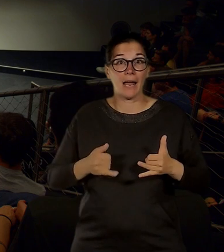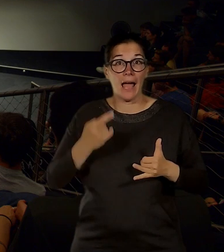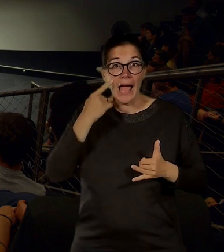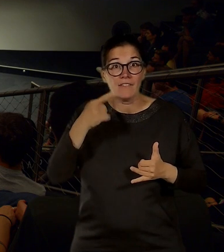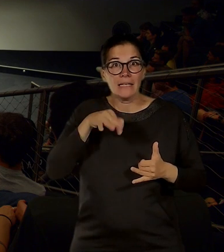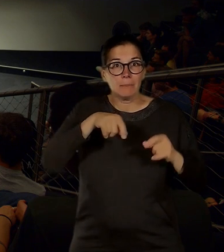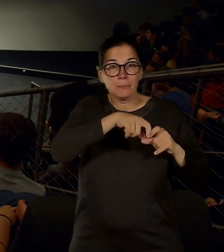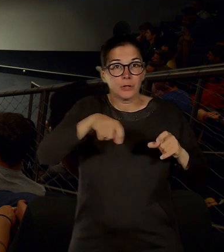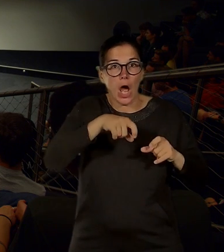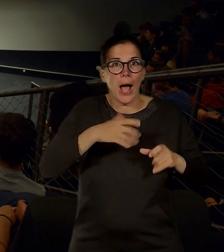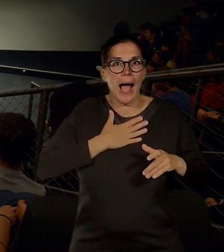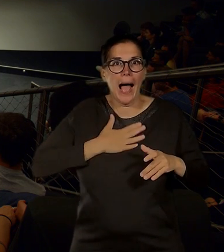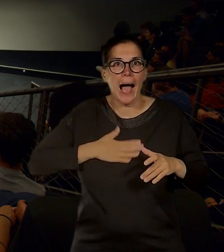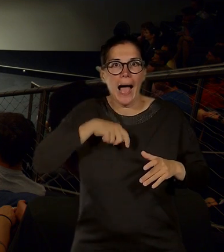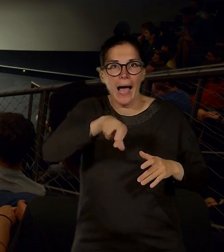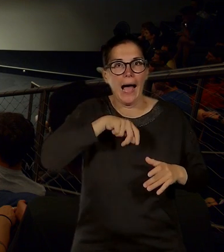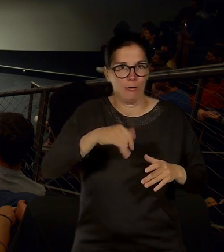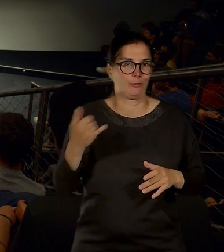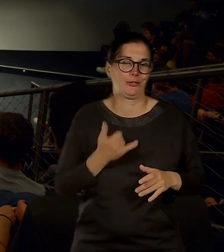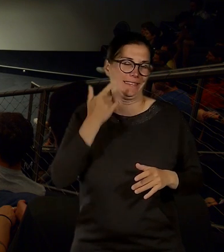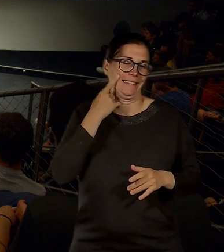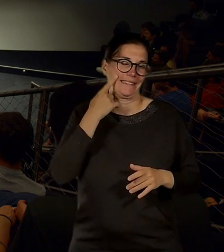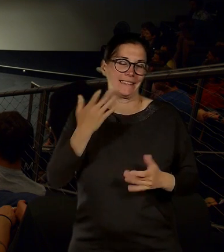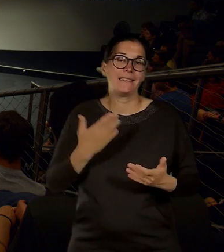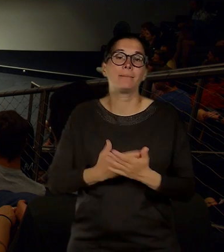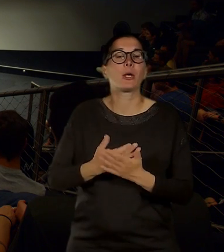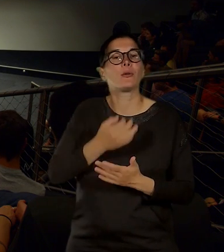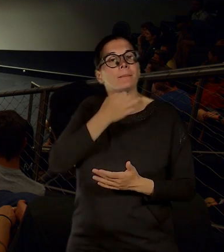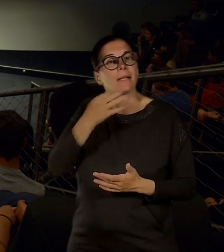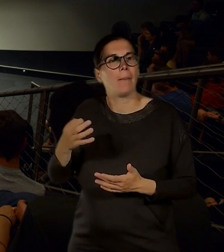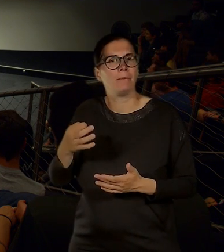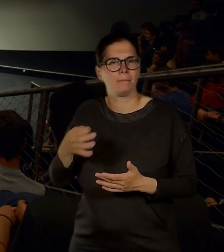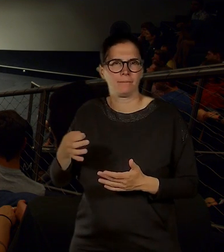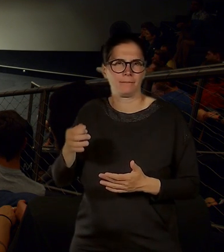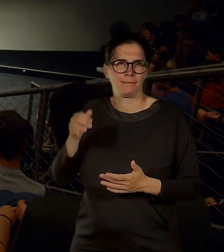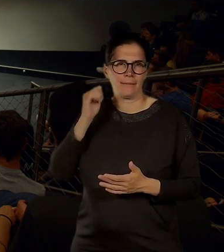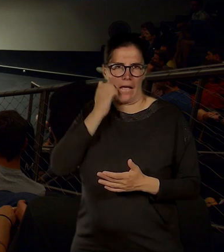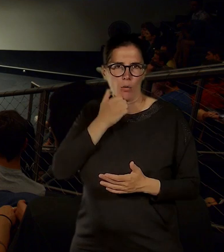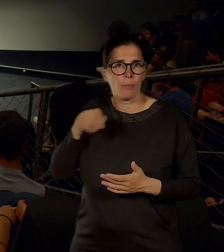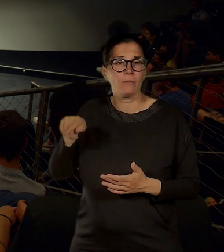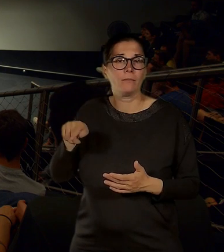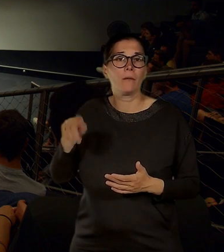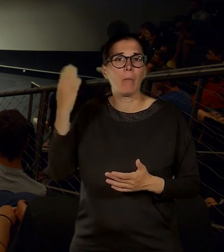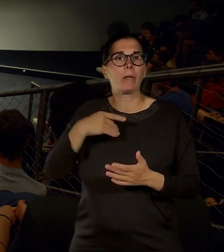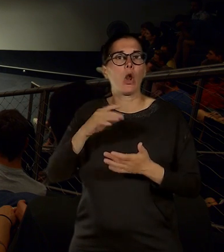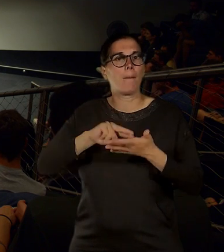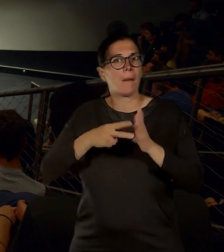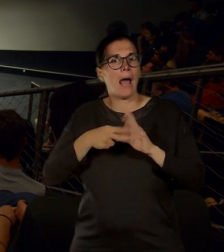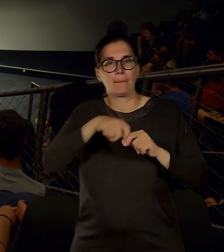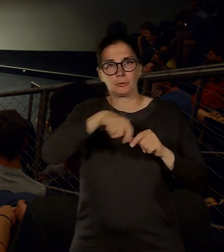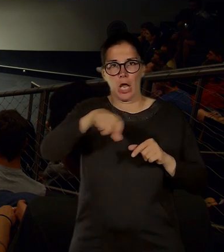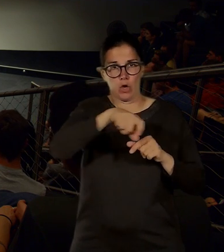používat ve velkém. Jakube, ty když jsi navrhoval ten projekt a ten přechod před hlavním nádraží, uvažoval jsi o